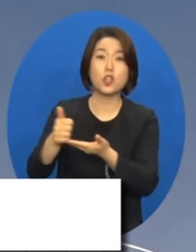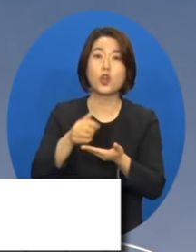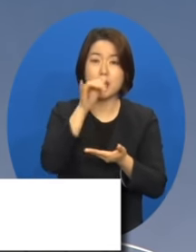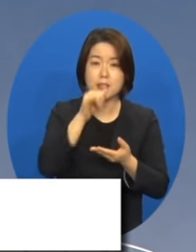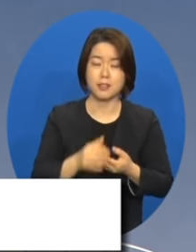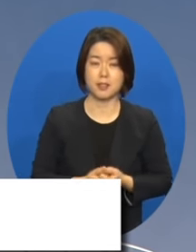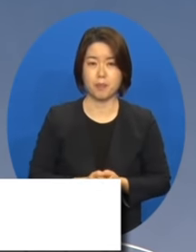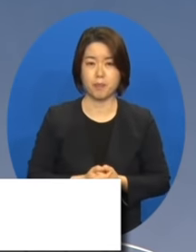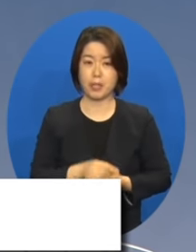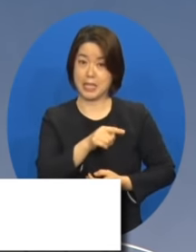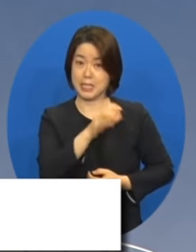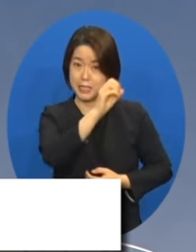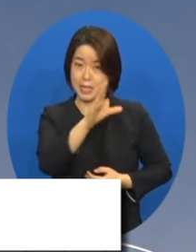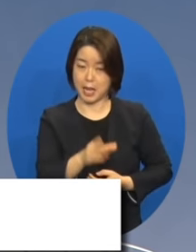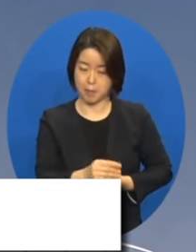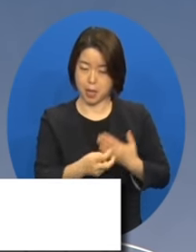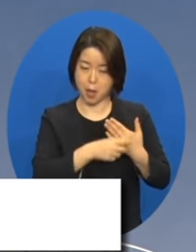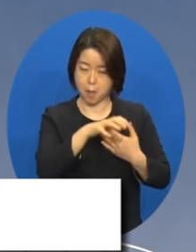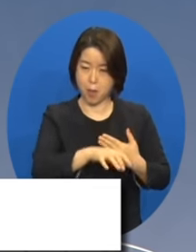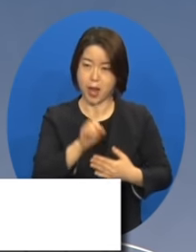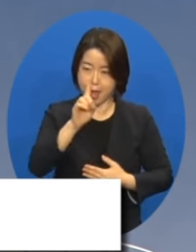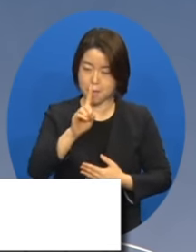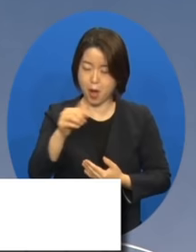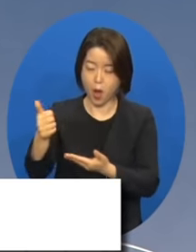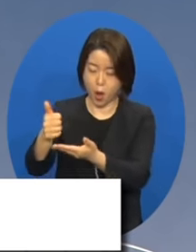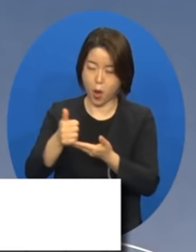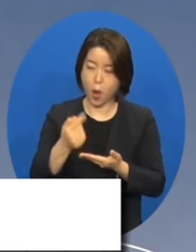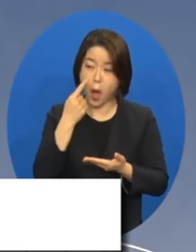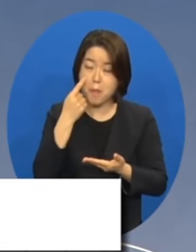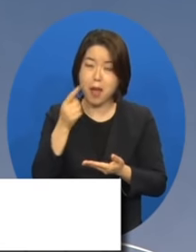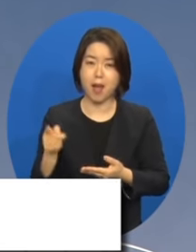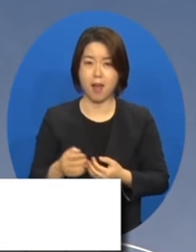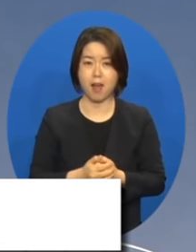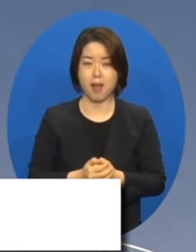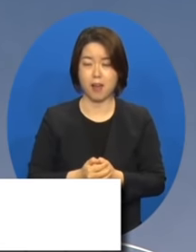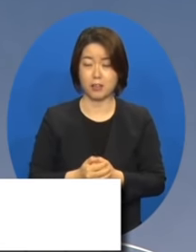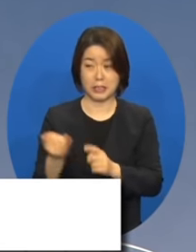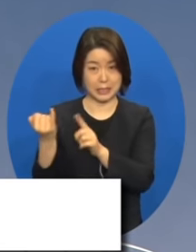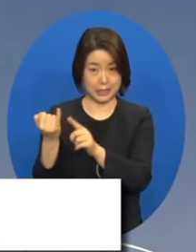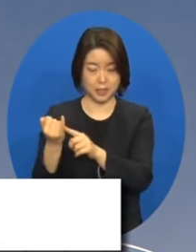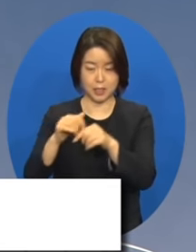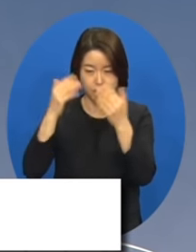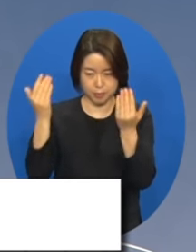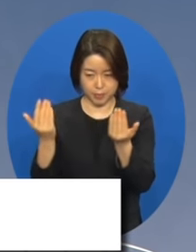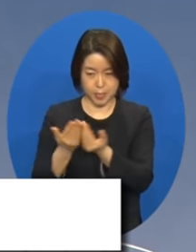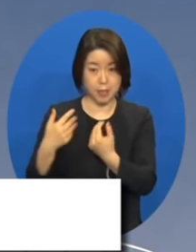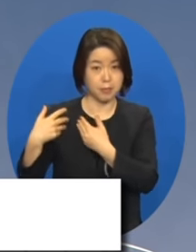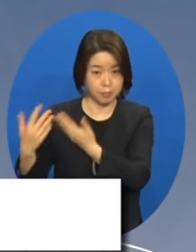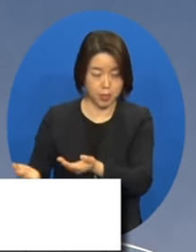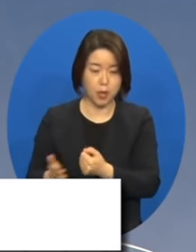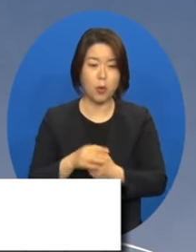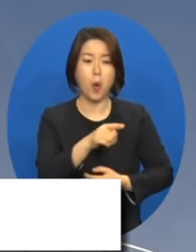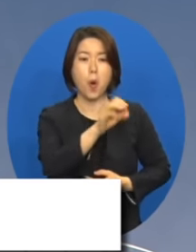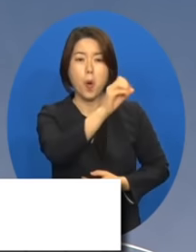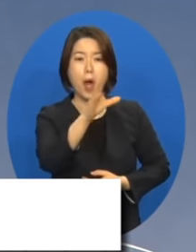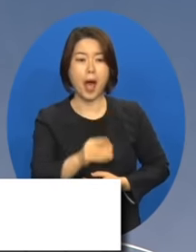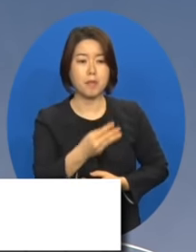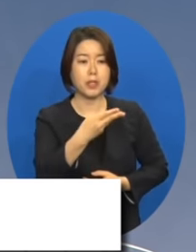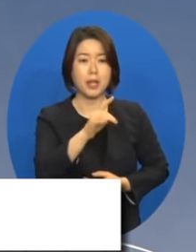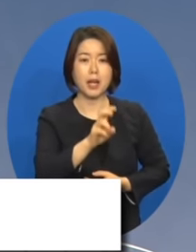아프리카 이 병원에 와 보지 않겠느냐 그런 다 내려놓고 아프리카 램 버진 으로 갔습니다